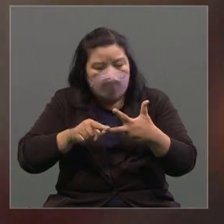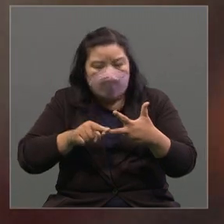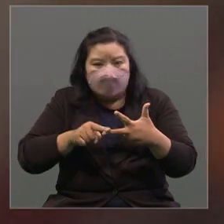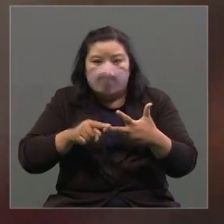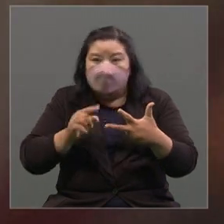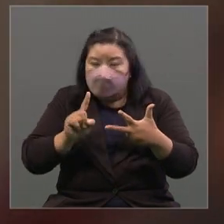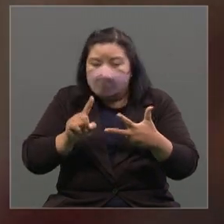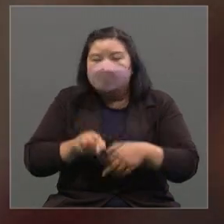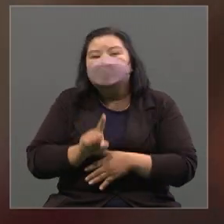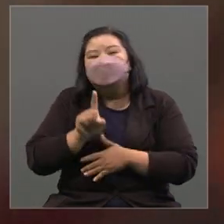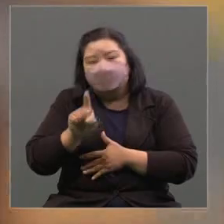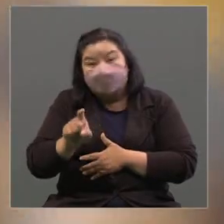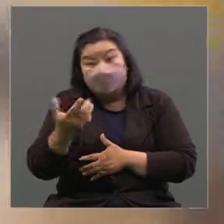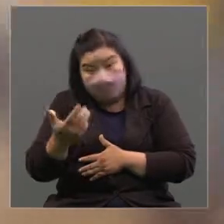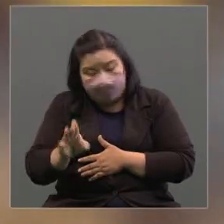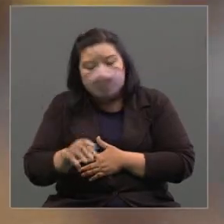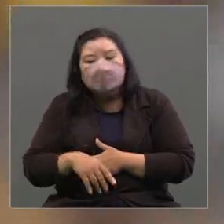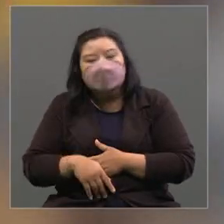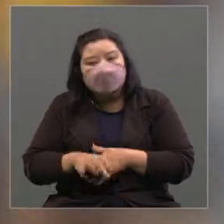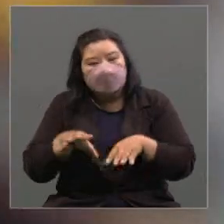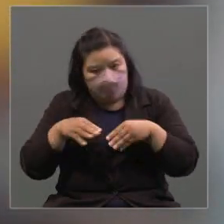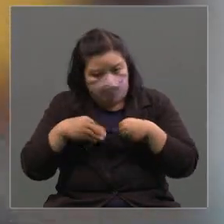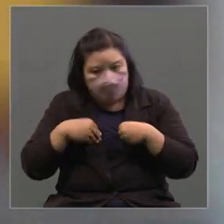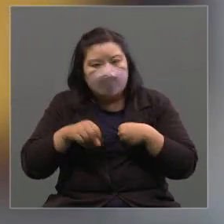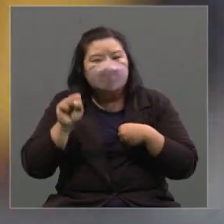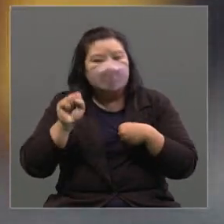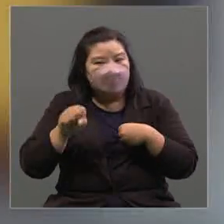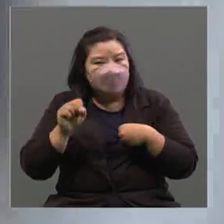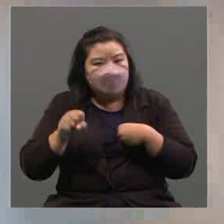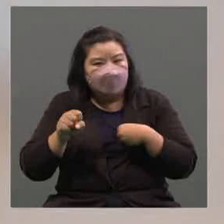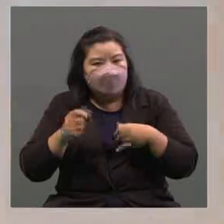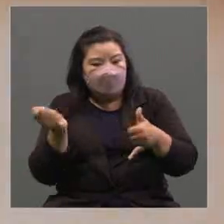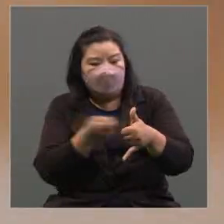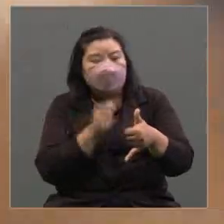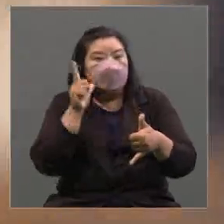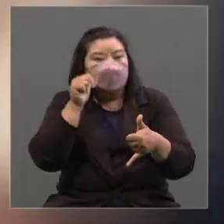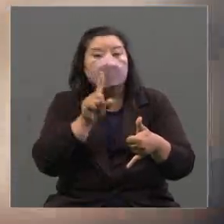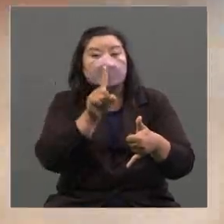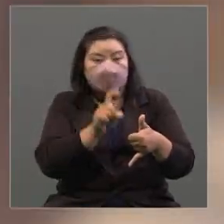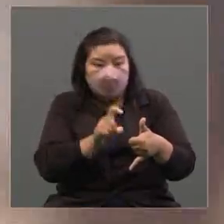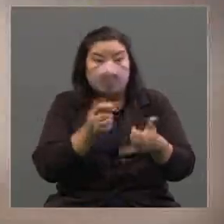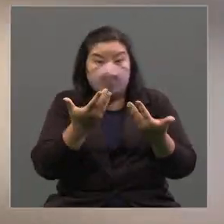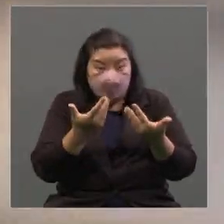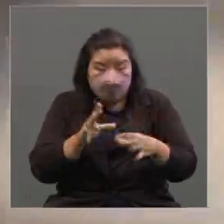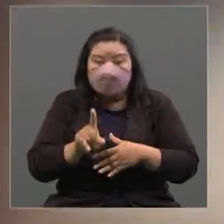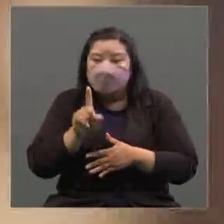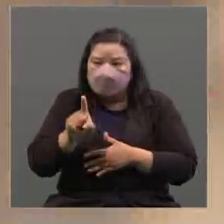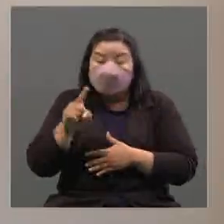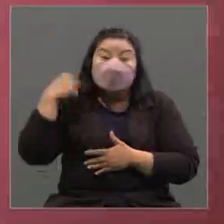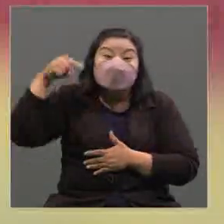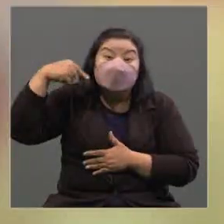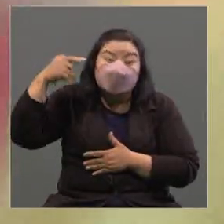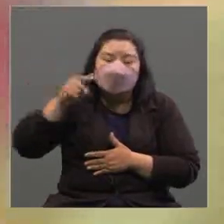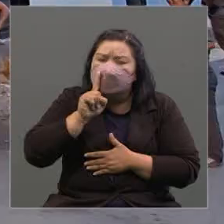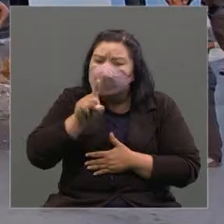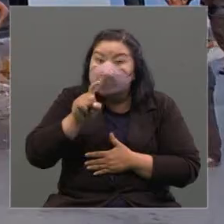ทำการสอบสวนก่อนที่ทั้งคู่จะรับสารภาพว่าเป็นคนลงมือก่อเหตุดังกล่าวจริงค่ะจากนั้นเจ้าหน้าที่ก็สอบสวนนางสาวละอองดาวเพิ่มเ